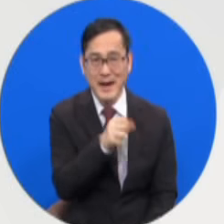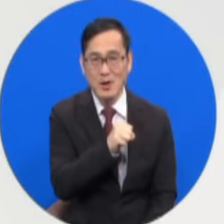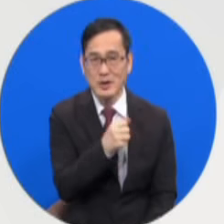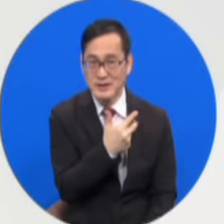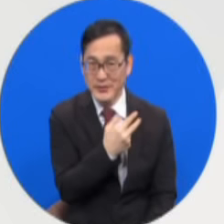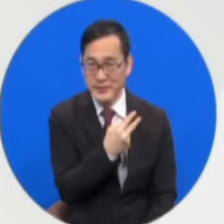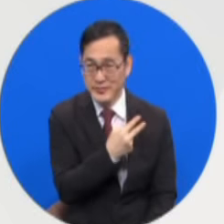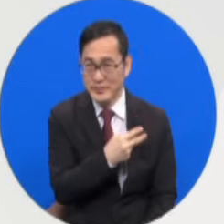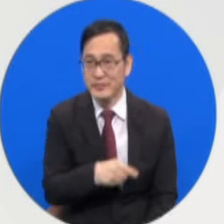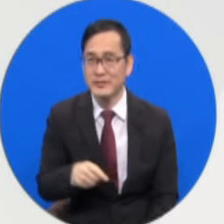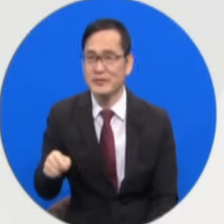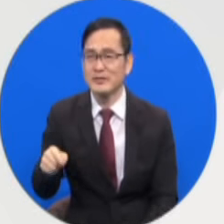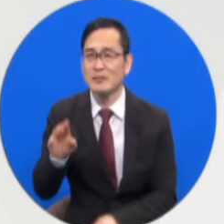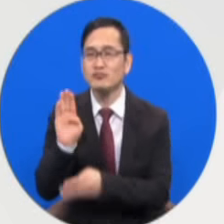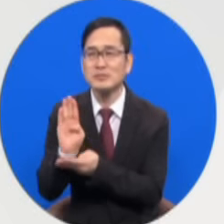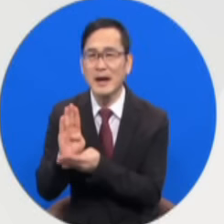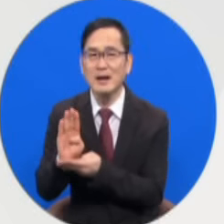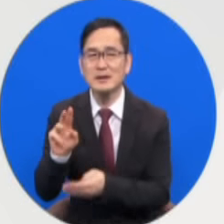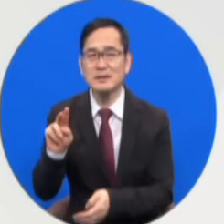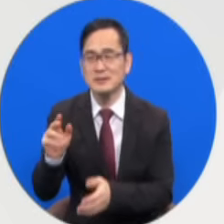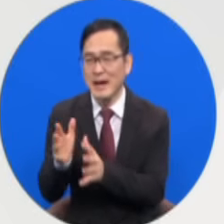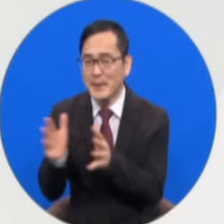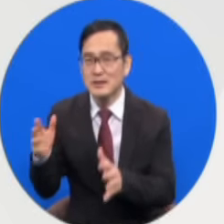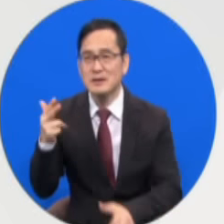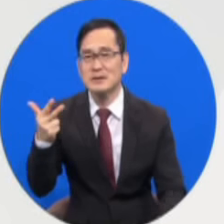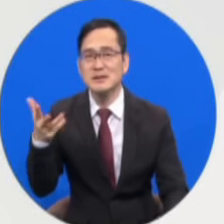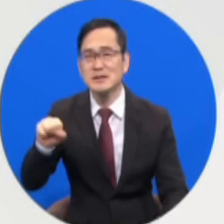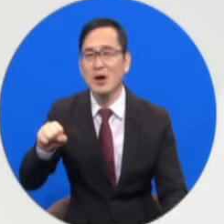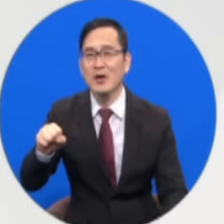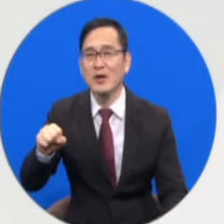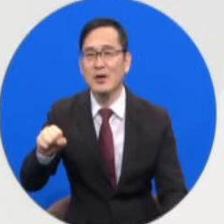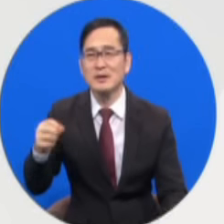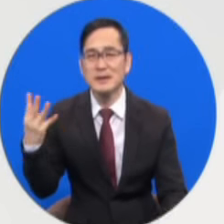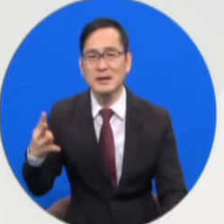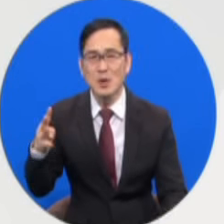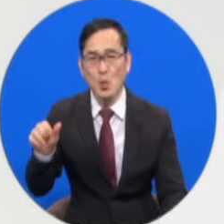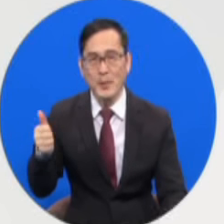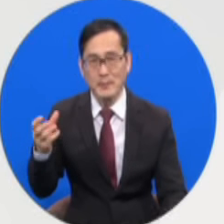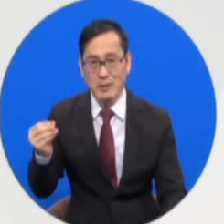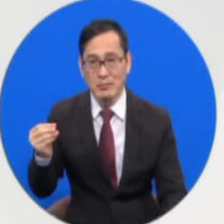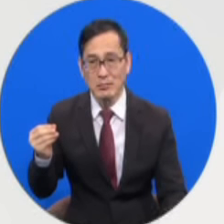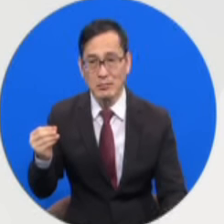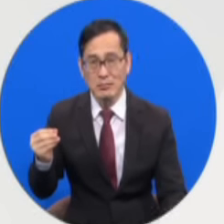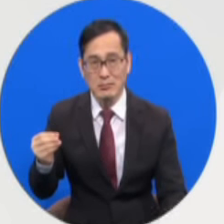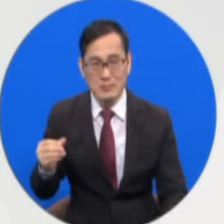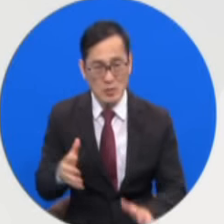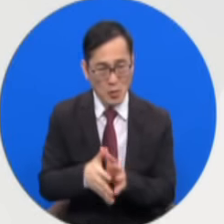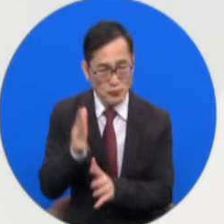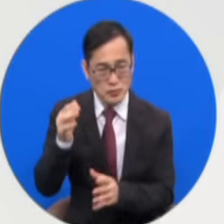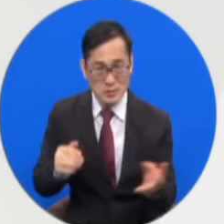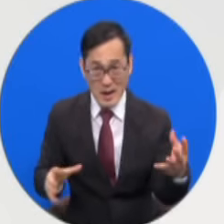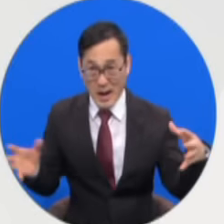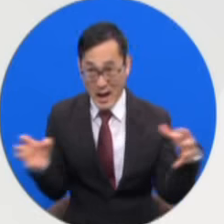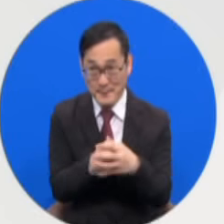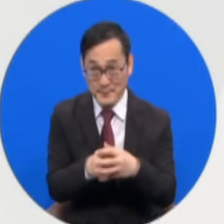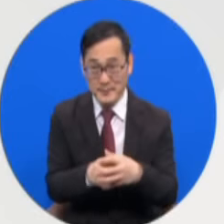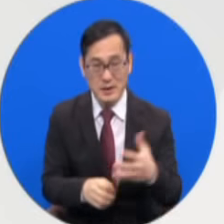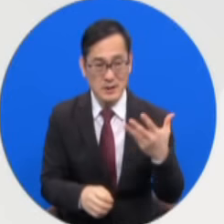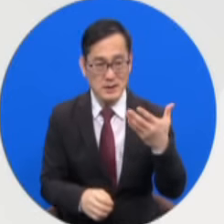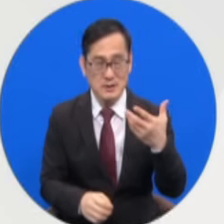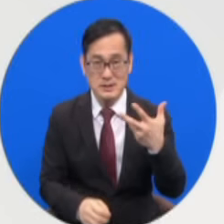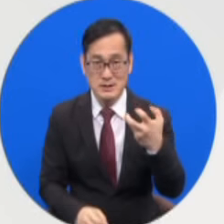7억 4,500 등등등 총 79억 2천만 원 80억 상당의 부동산을 상가 포함 내 체를